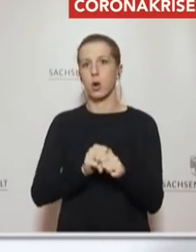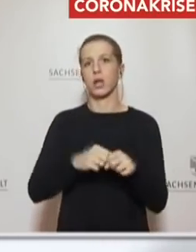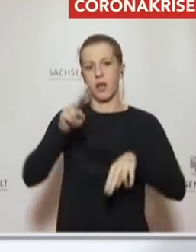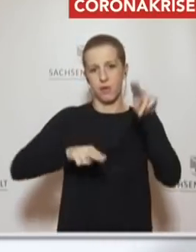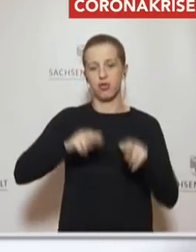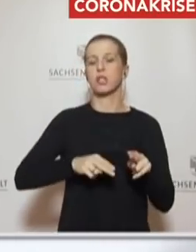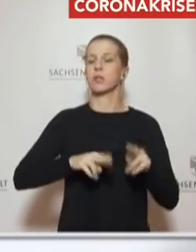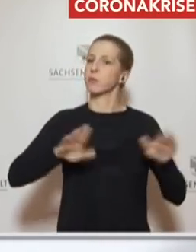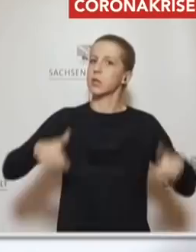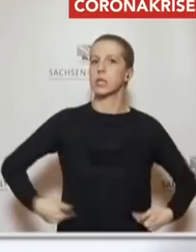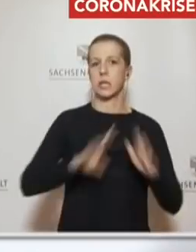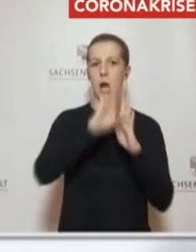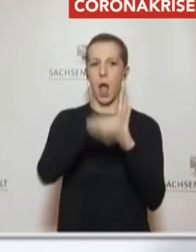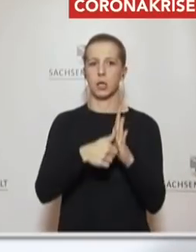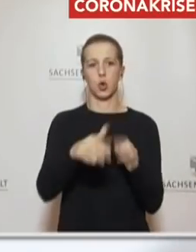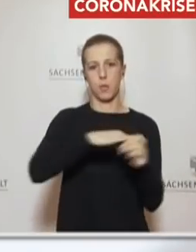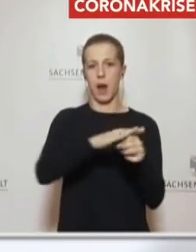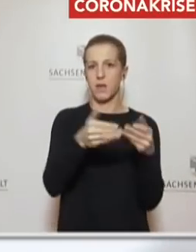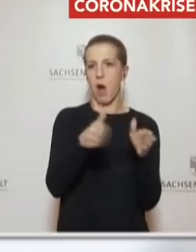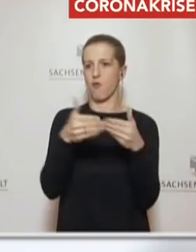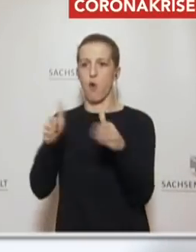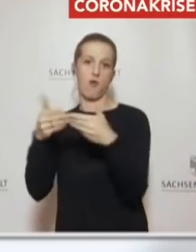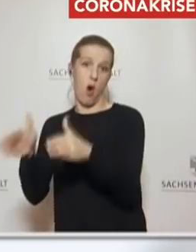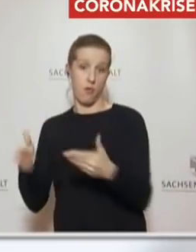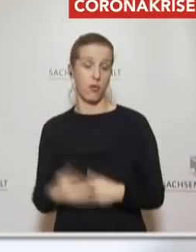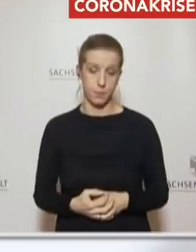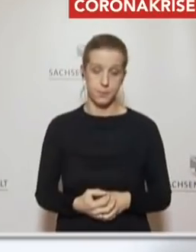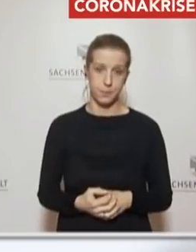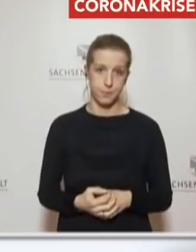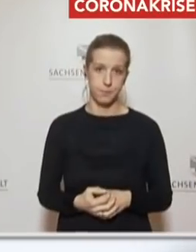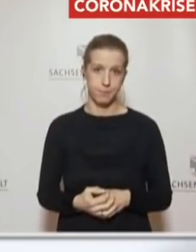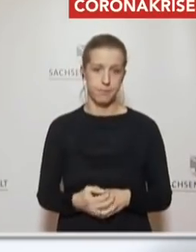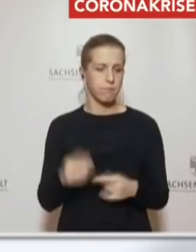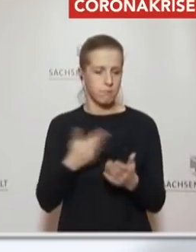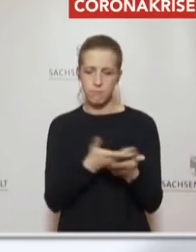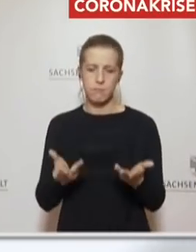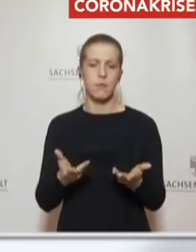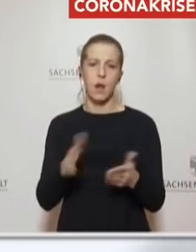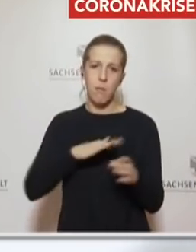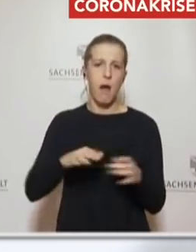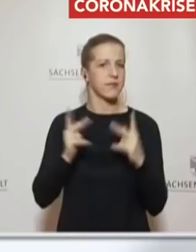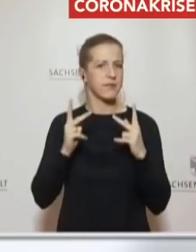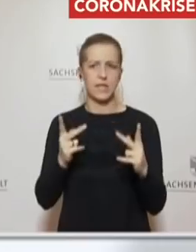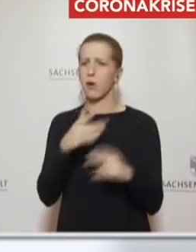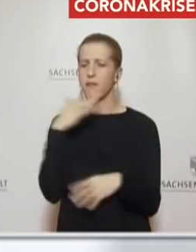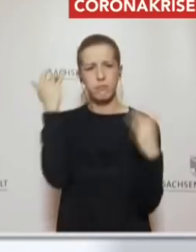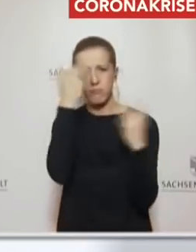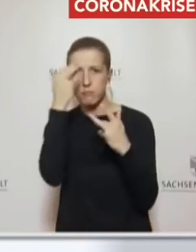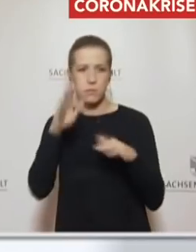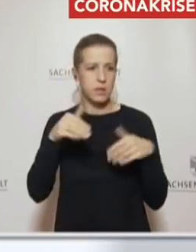wieder ermöglichen. Das ist wichtig und es gibt viele, viele Überlegungen. Wir hatten auch gerade